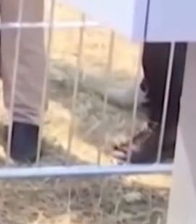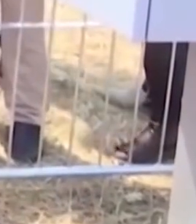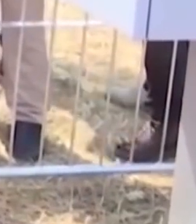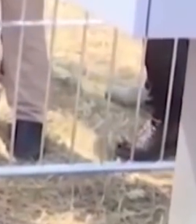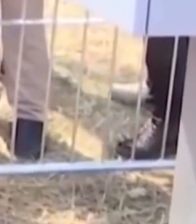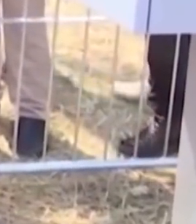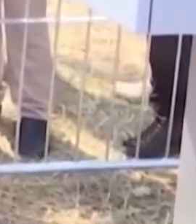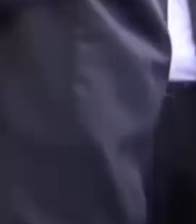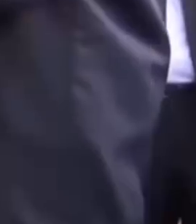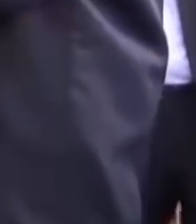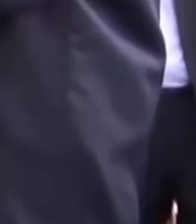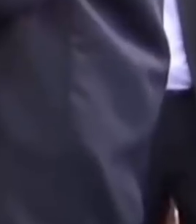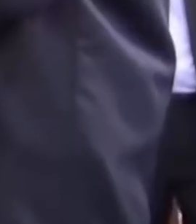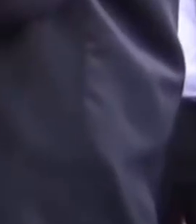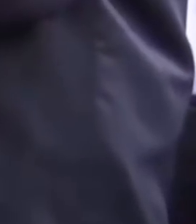หรอกนะ